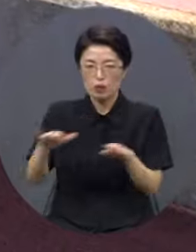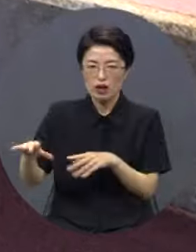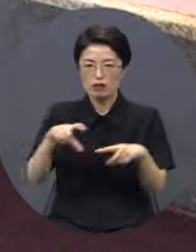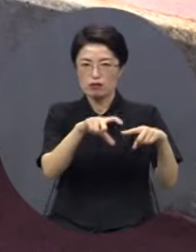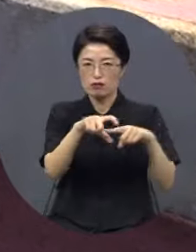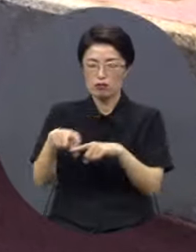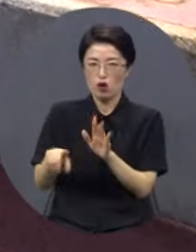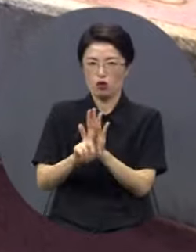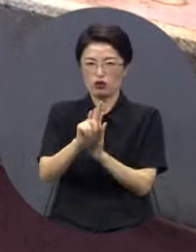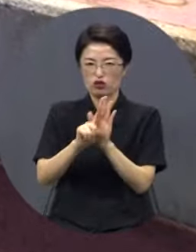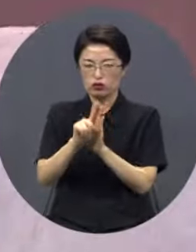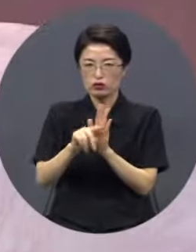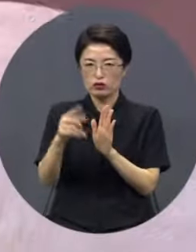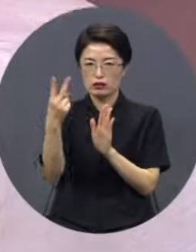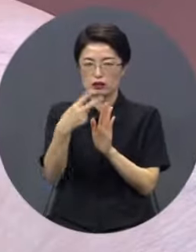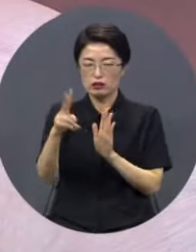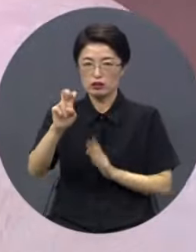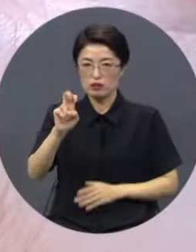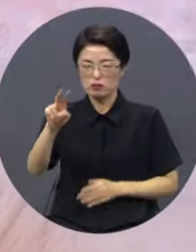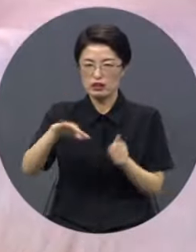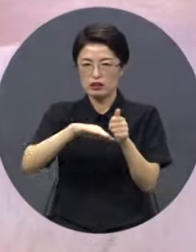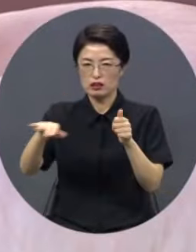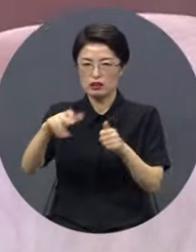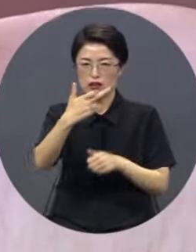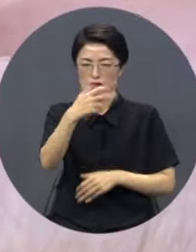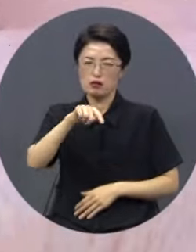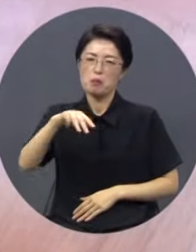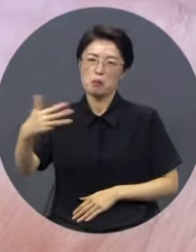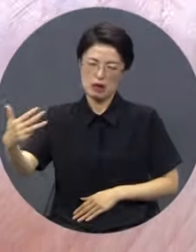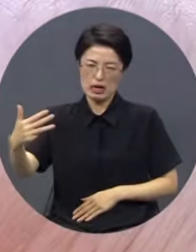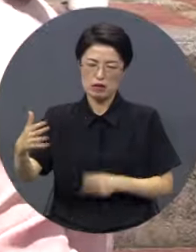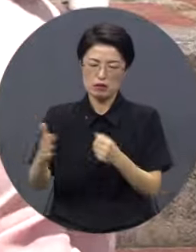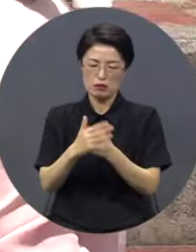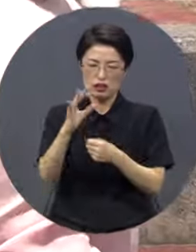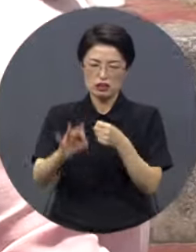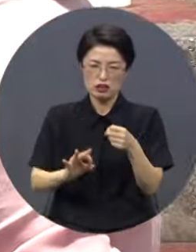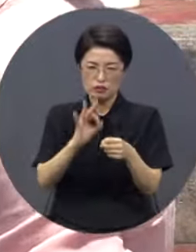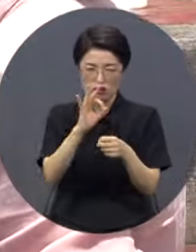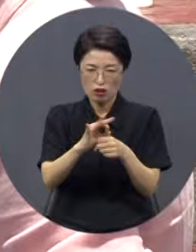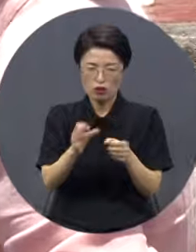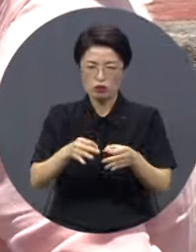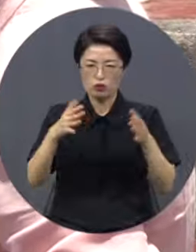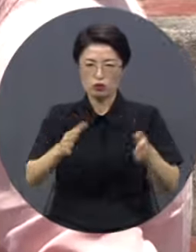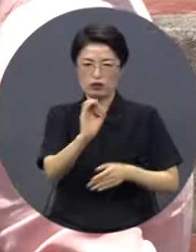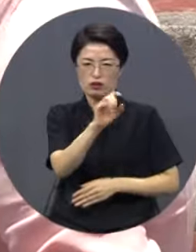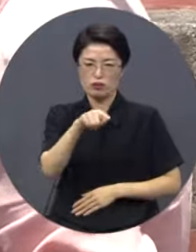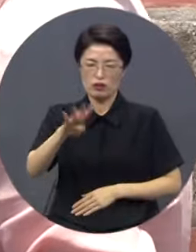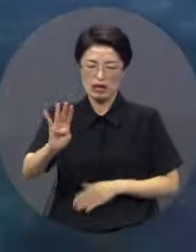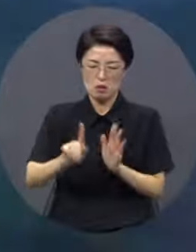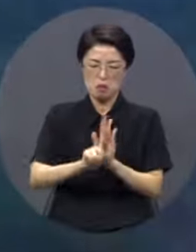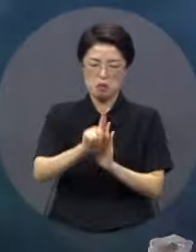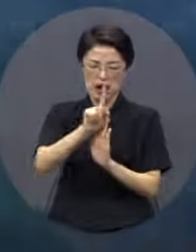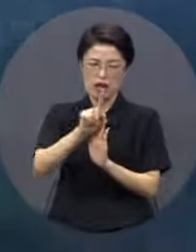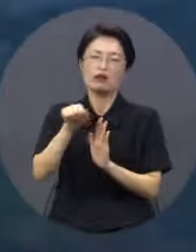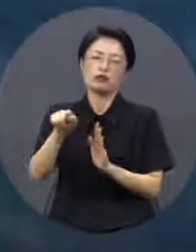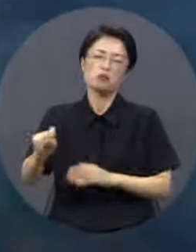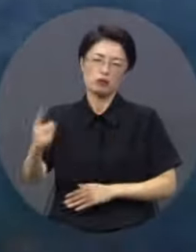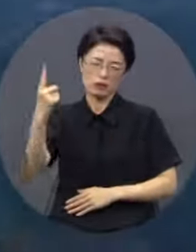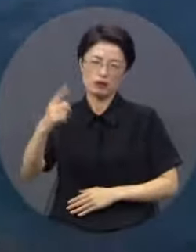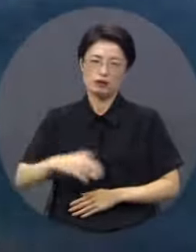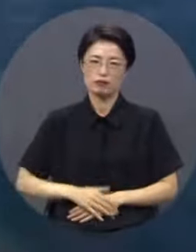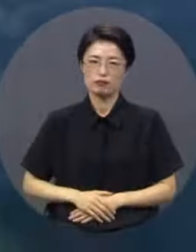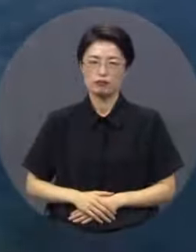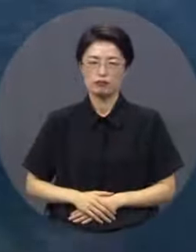기준 17.8도 10년 세 0.4도 오른 점도 중요한 원인 중에 하나로 꼽힙니다 5m